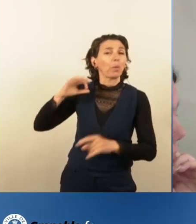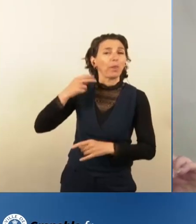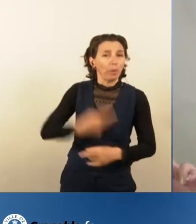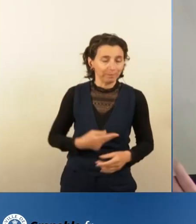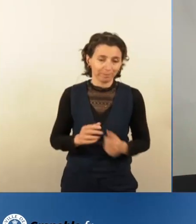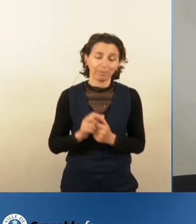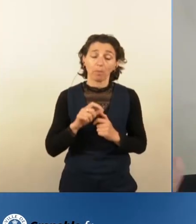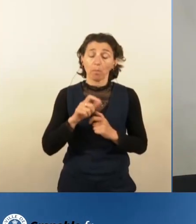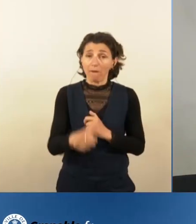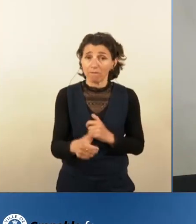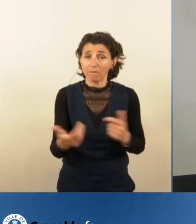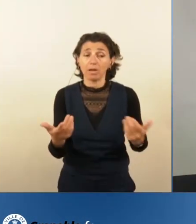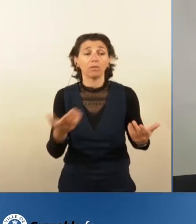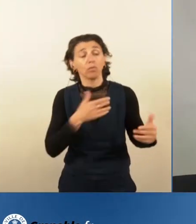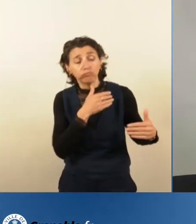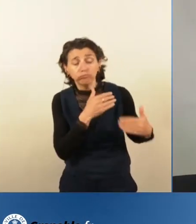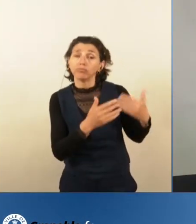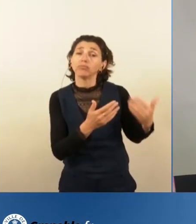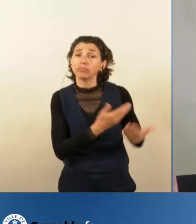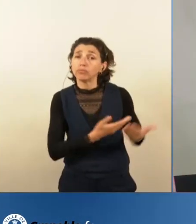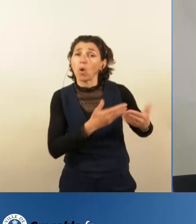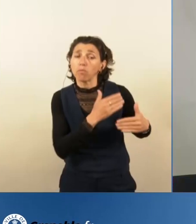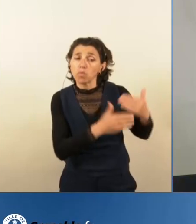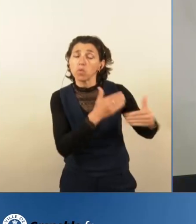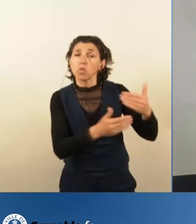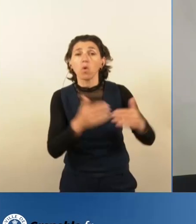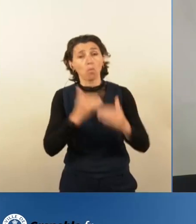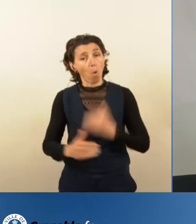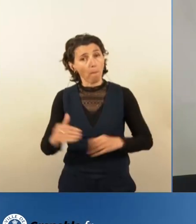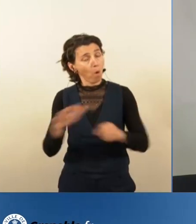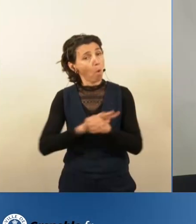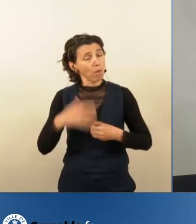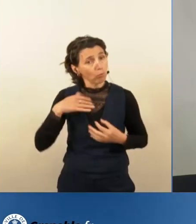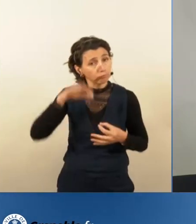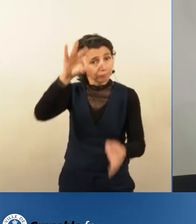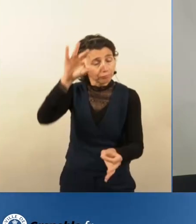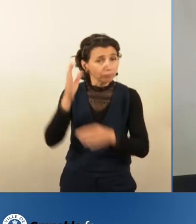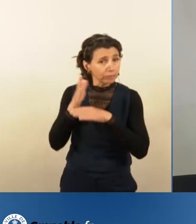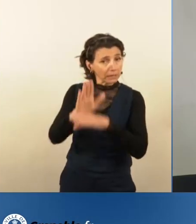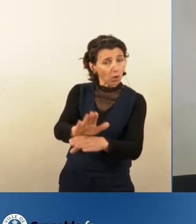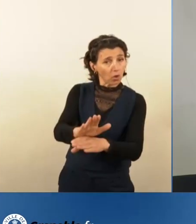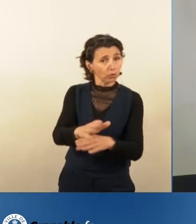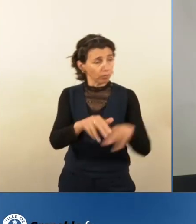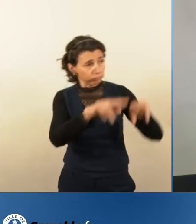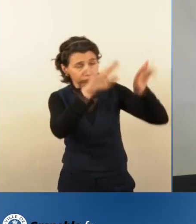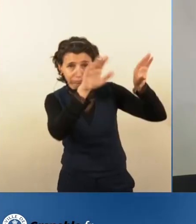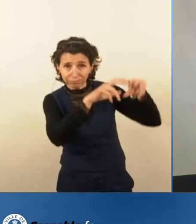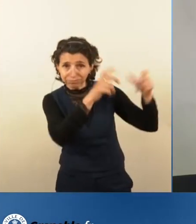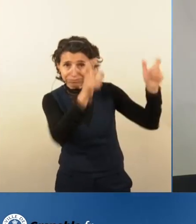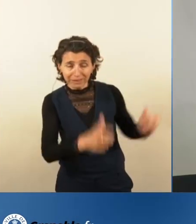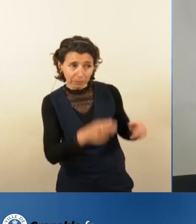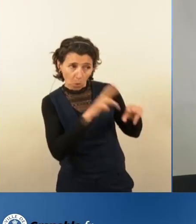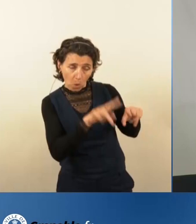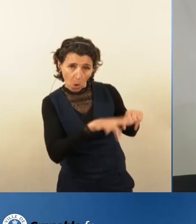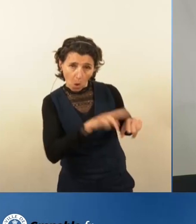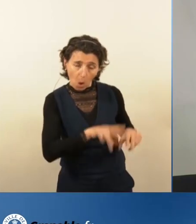affaires auront un peu avancées un programme complet de rénovation de ce bâtiment avec des